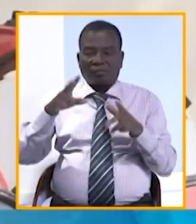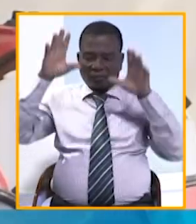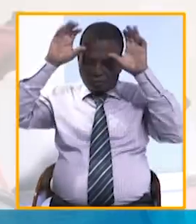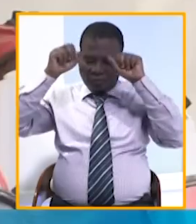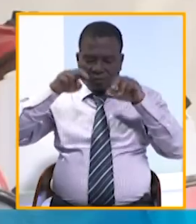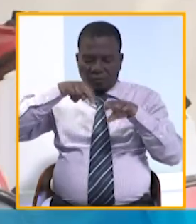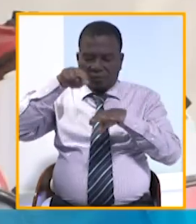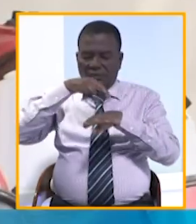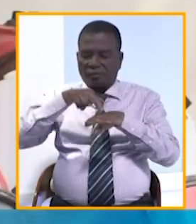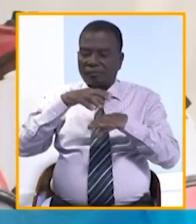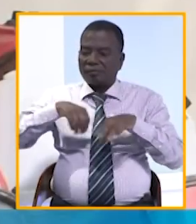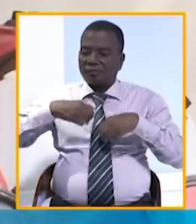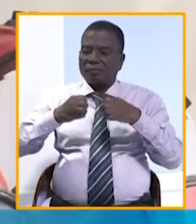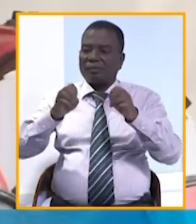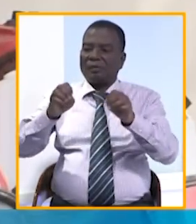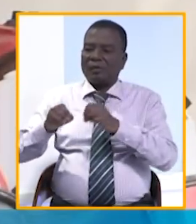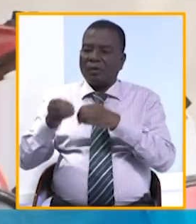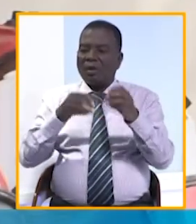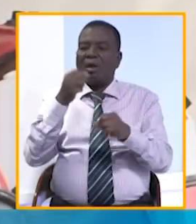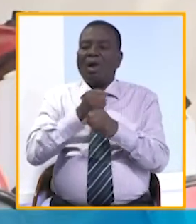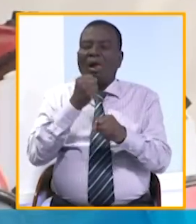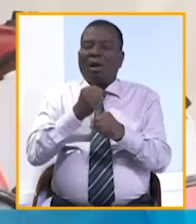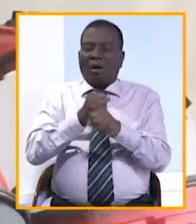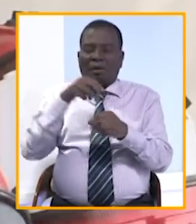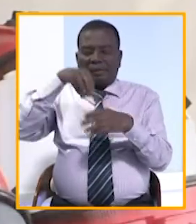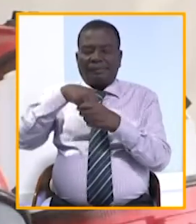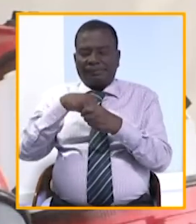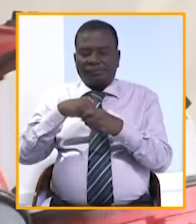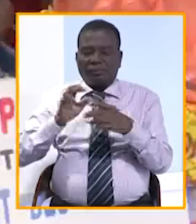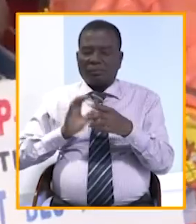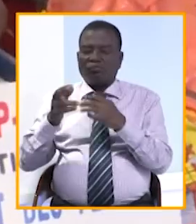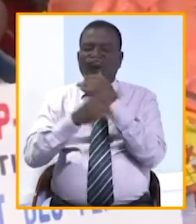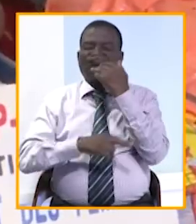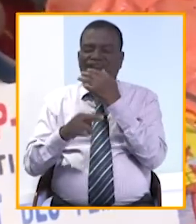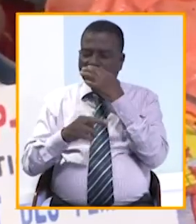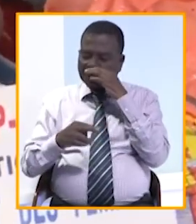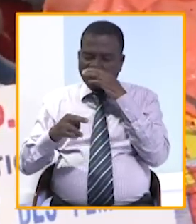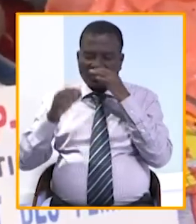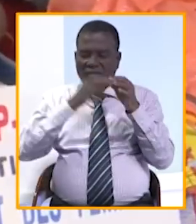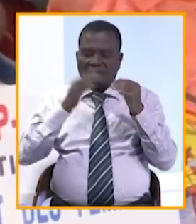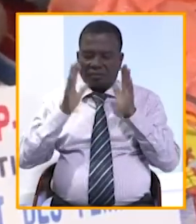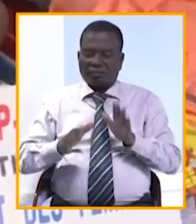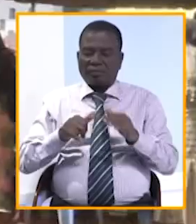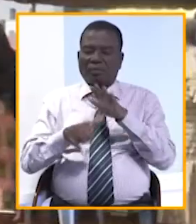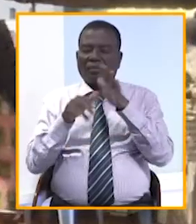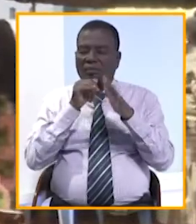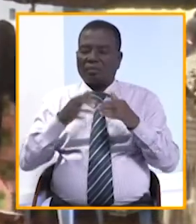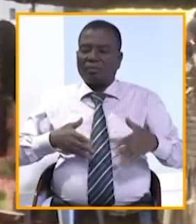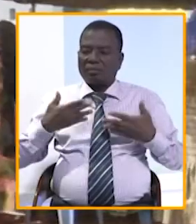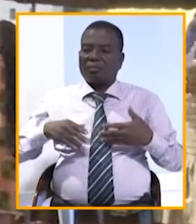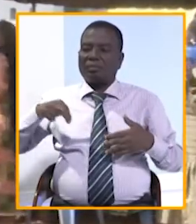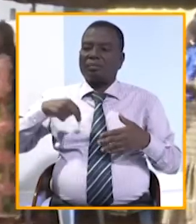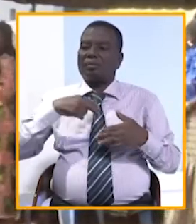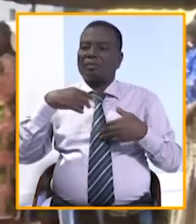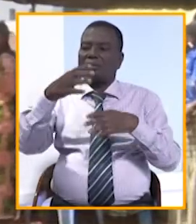chef de l'État que nous essayons modestement de mettre en œuvre dans notre région. Les bénéficiaires ne cachent pas leur joie. Nous avons reçu